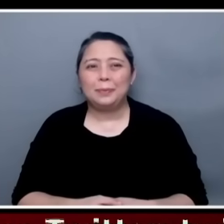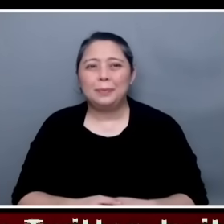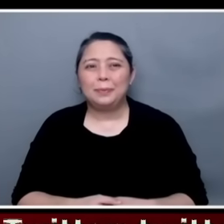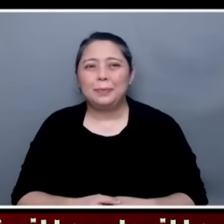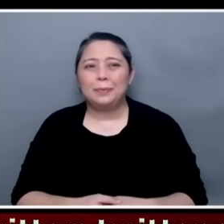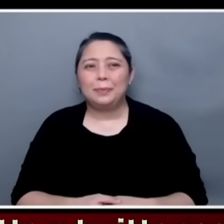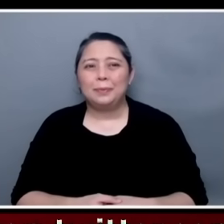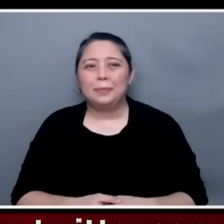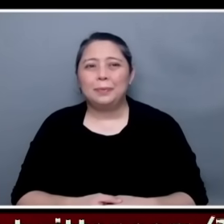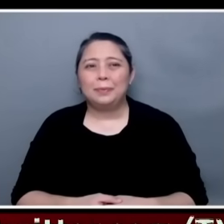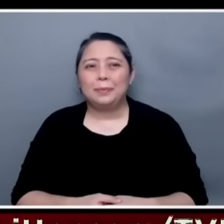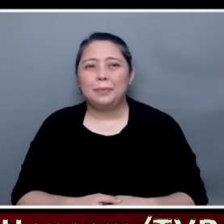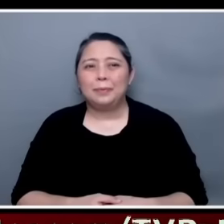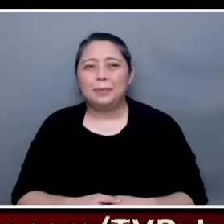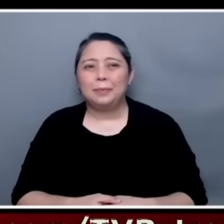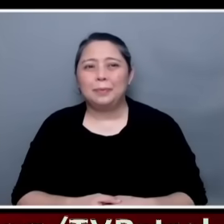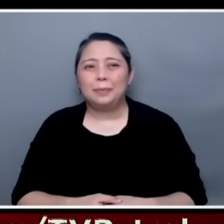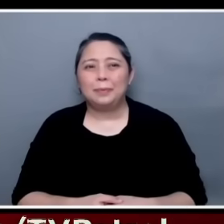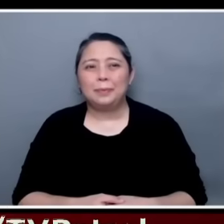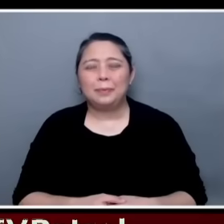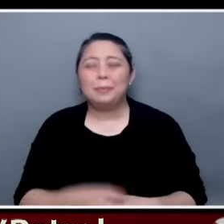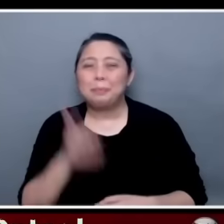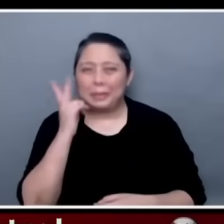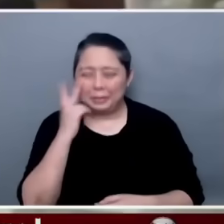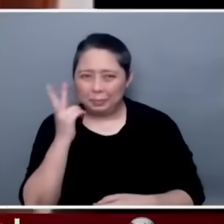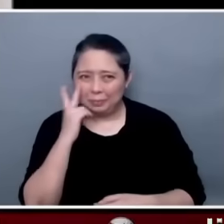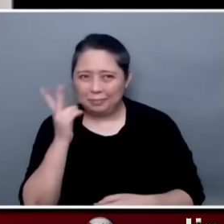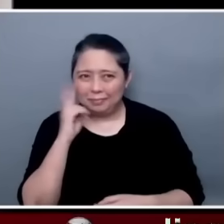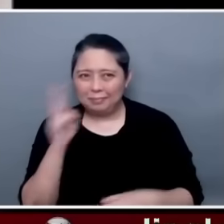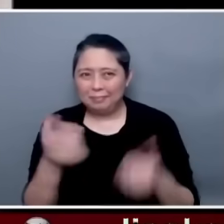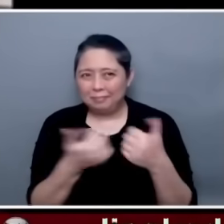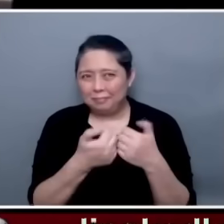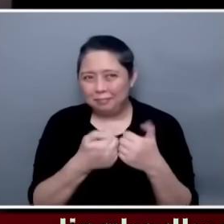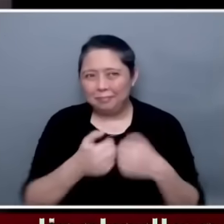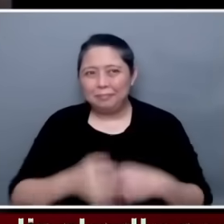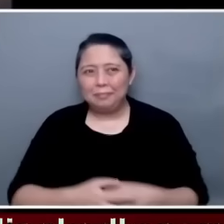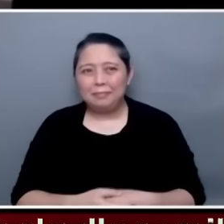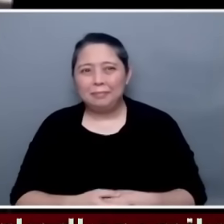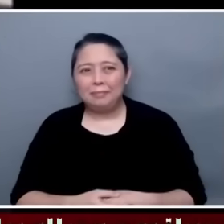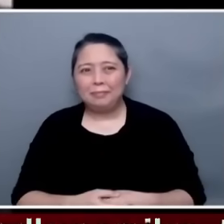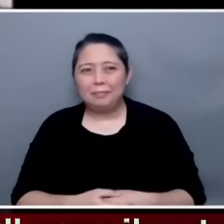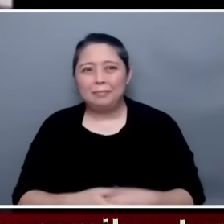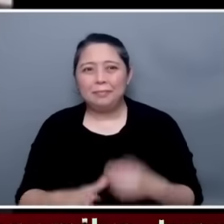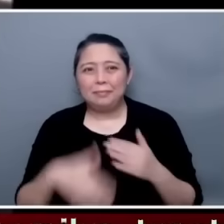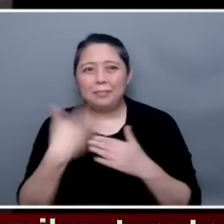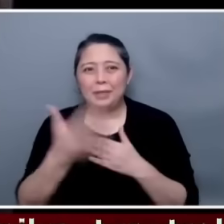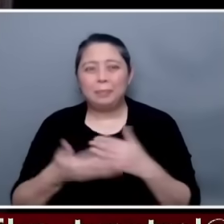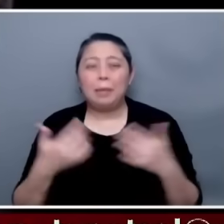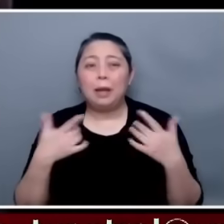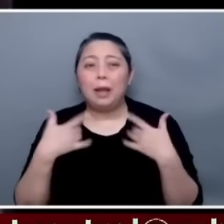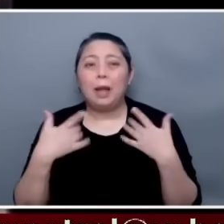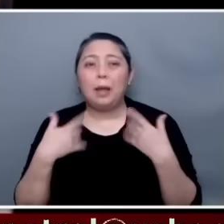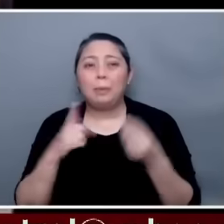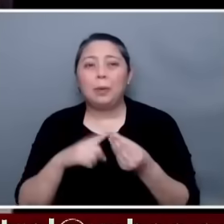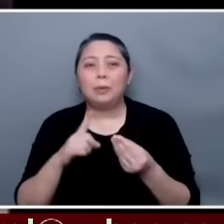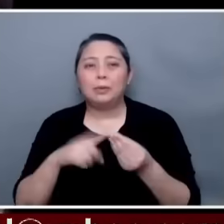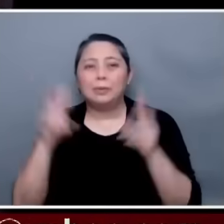Kanang pasiplat mo dir panalang tayo ng lalalalamo